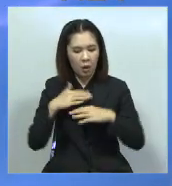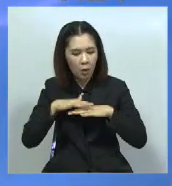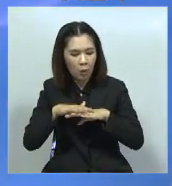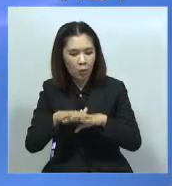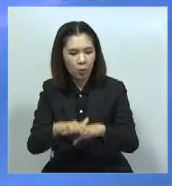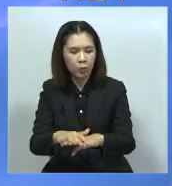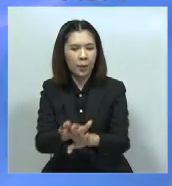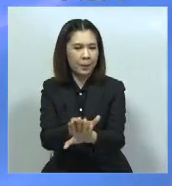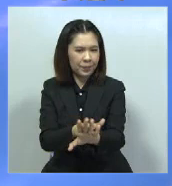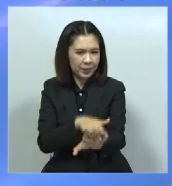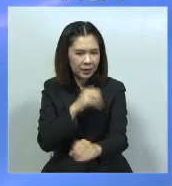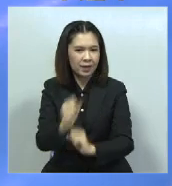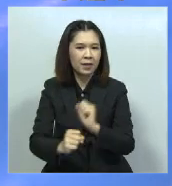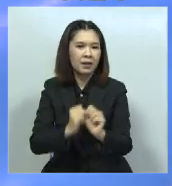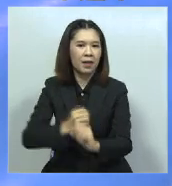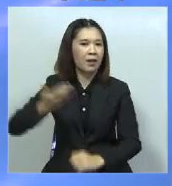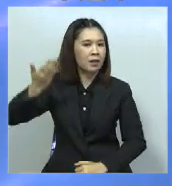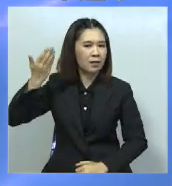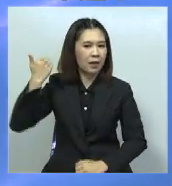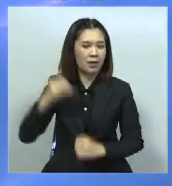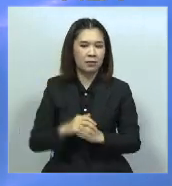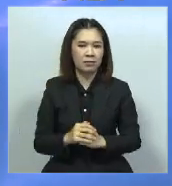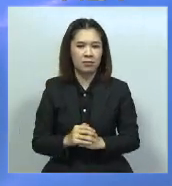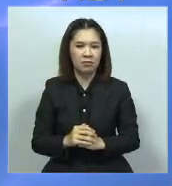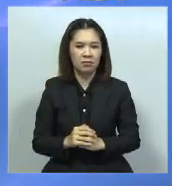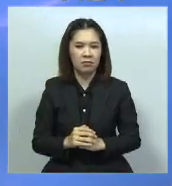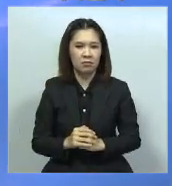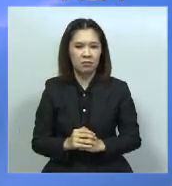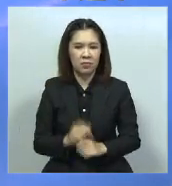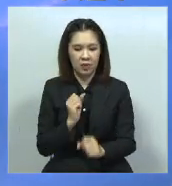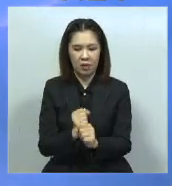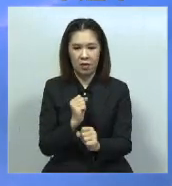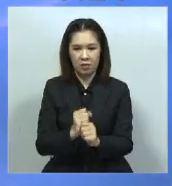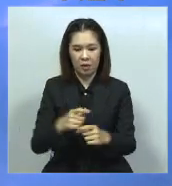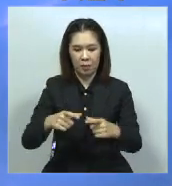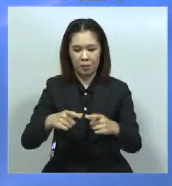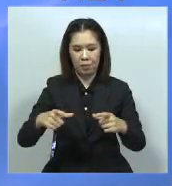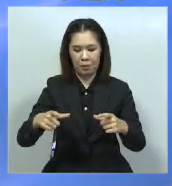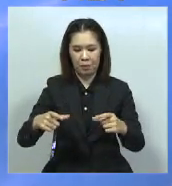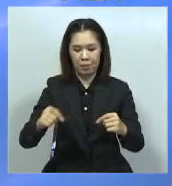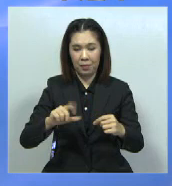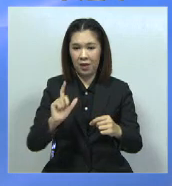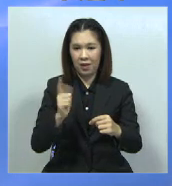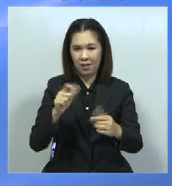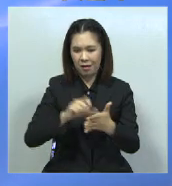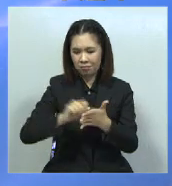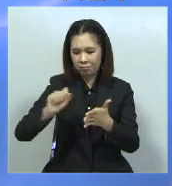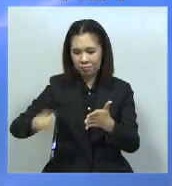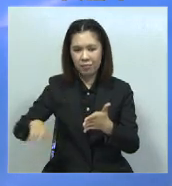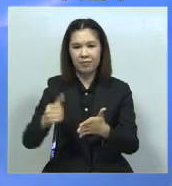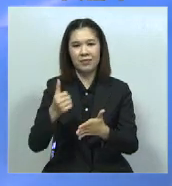าหลายปีนะครับจนได้รับการปลดมาถึงธงเขียวนะครับ